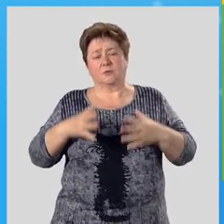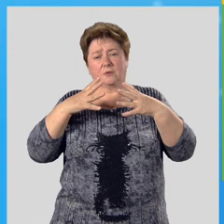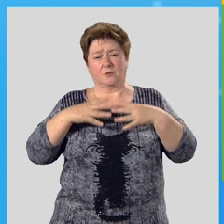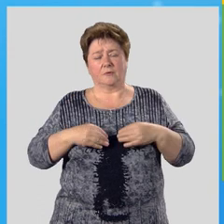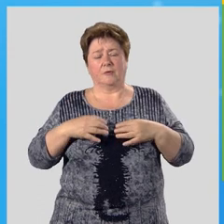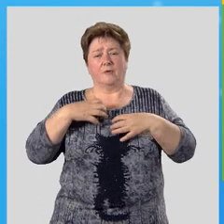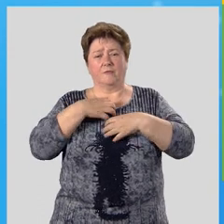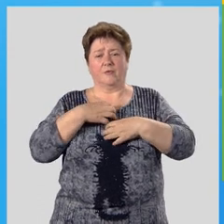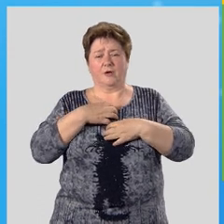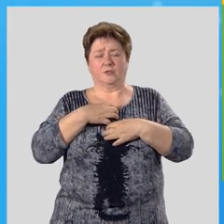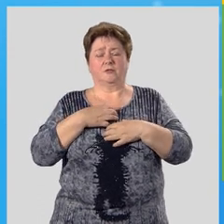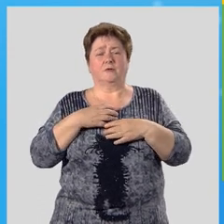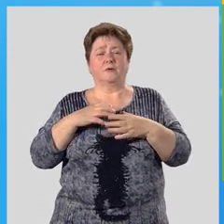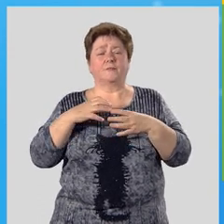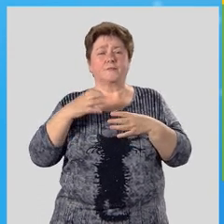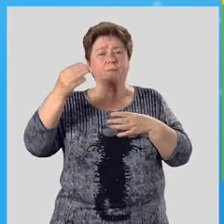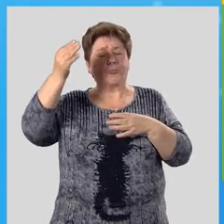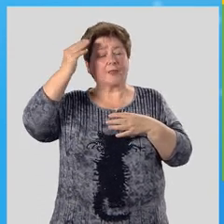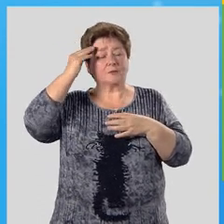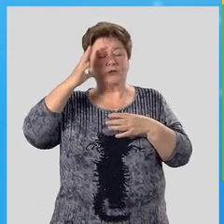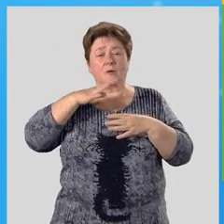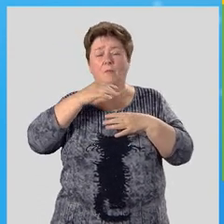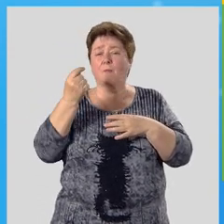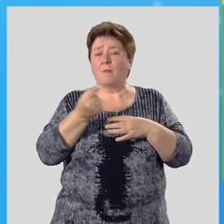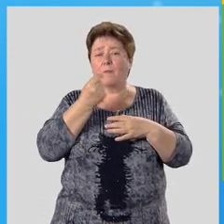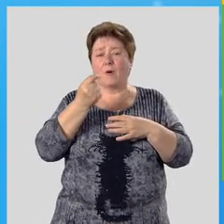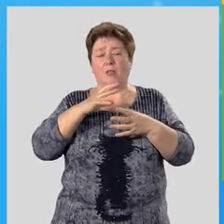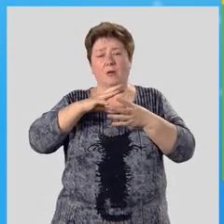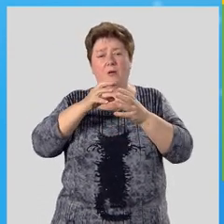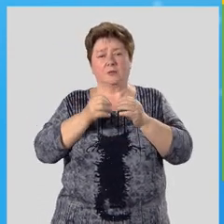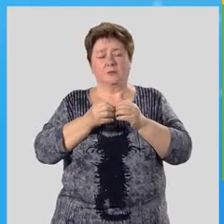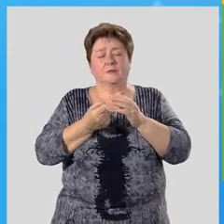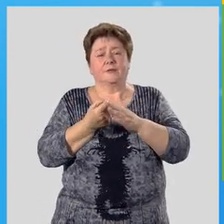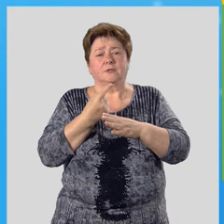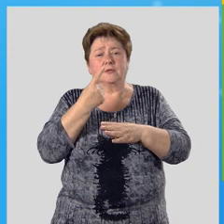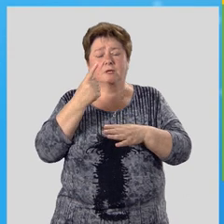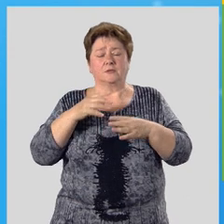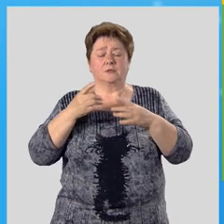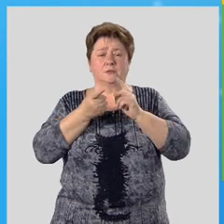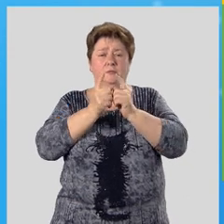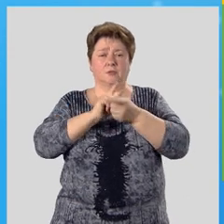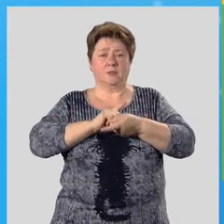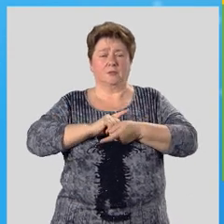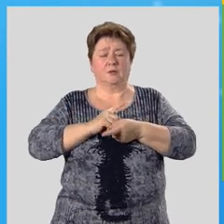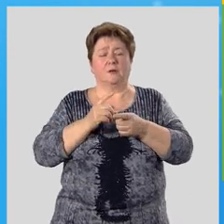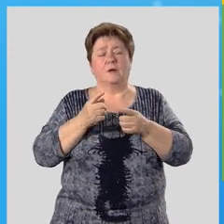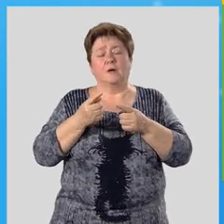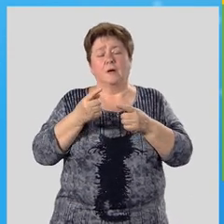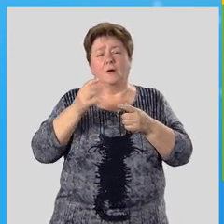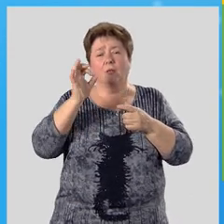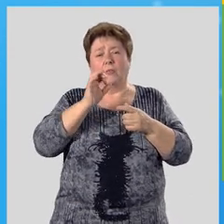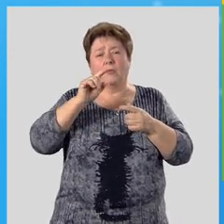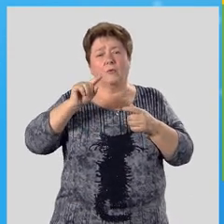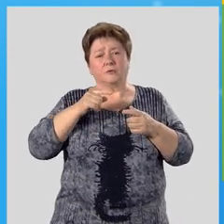организма важного значения. И очень малое количество возникающих мутаций, около